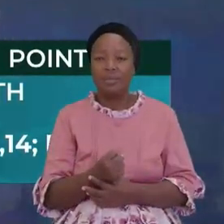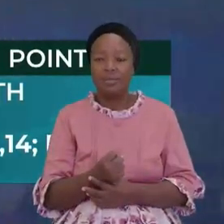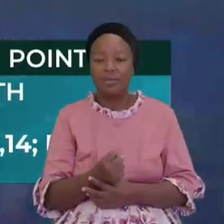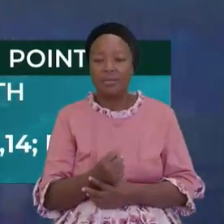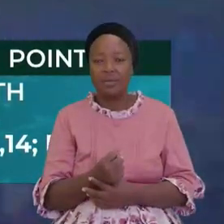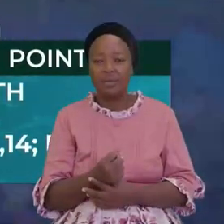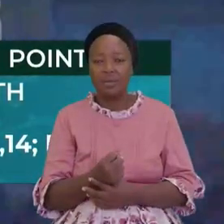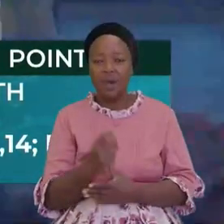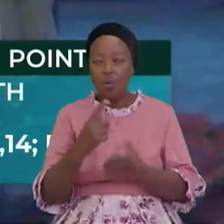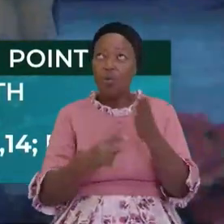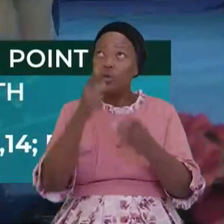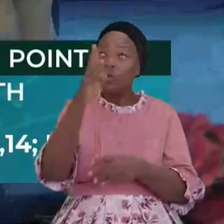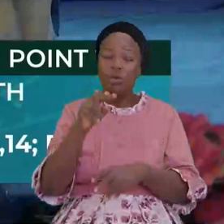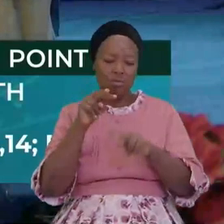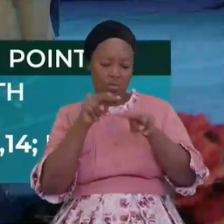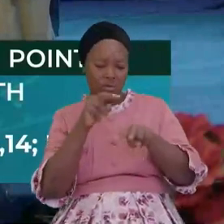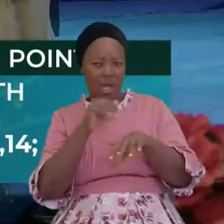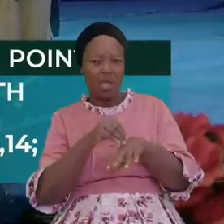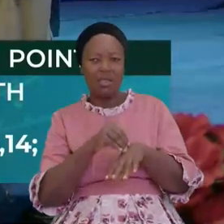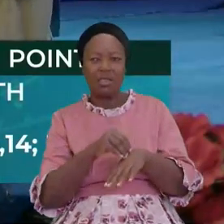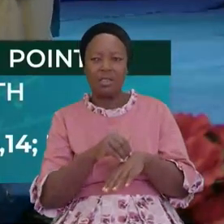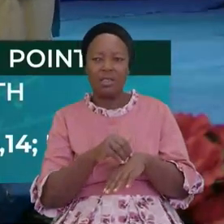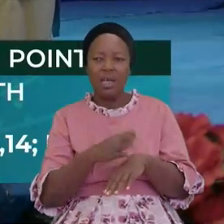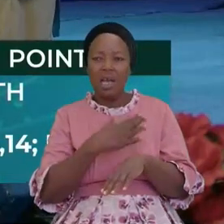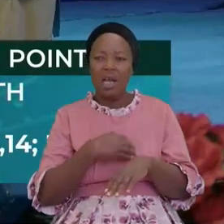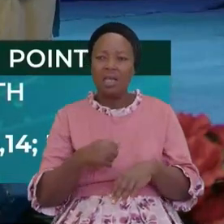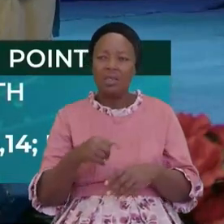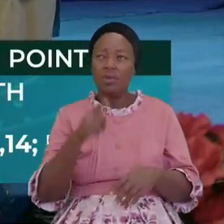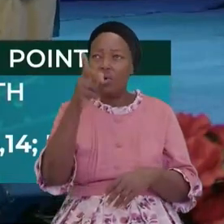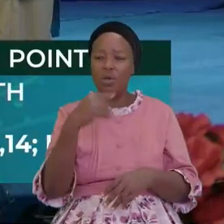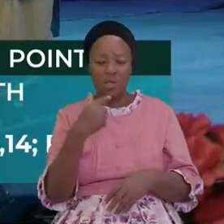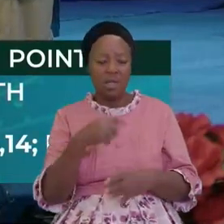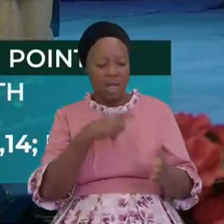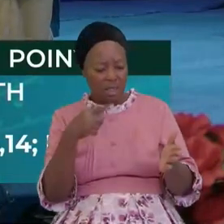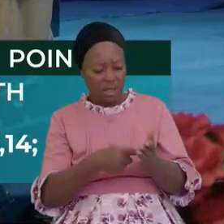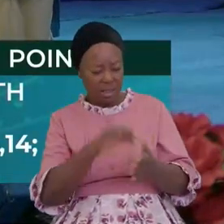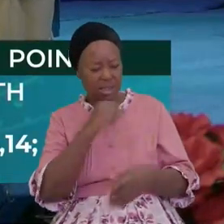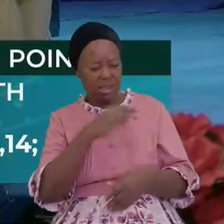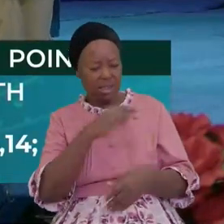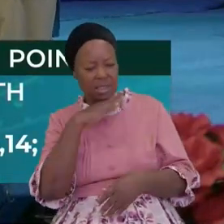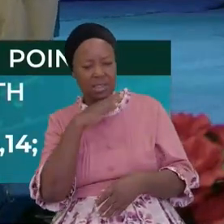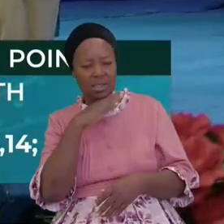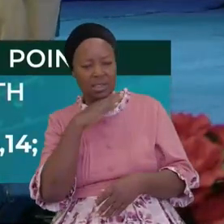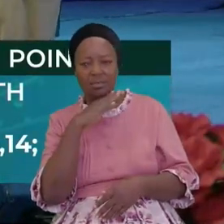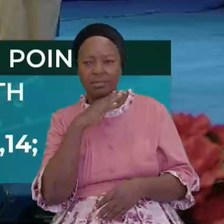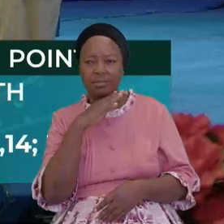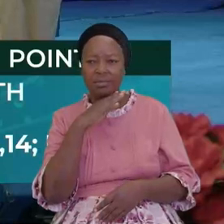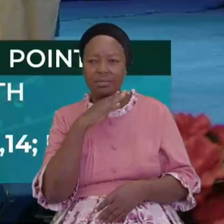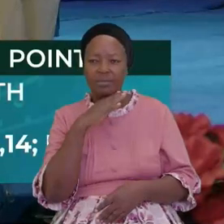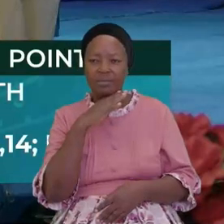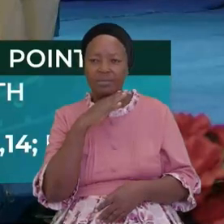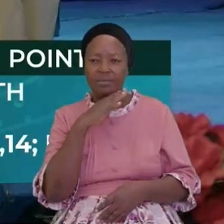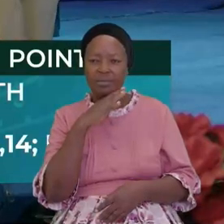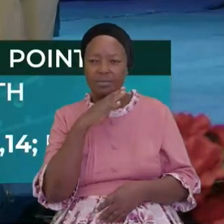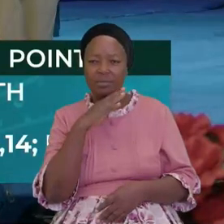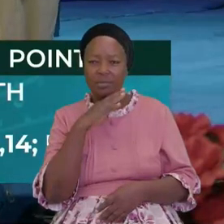nos abominations secrètes. Ce que Dieu regarde. Et Dieu dit, c'est